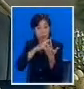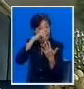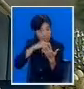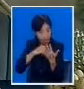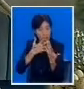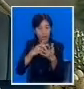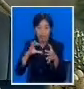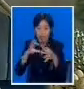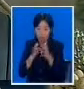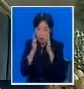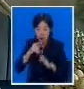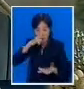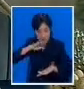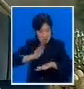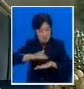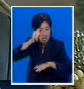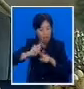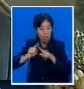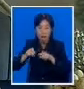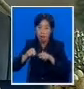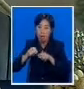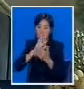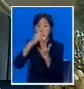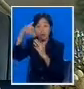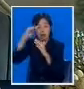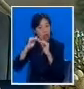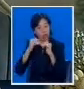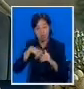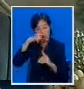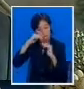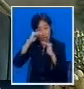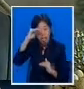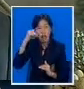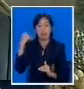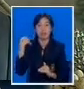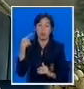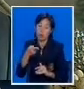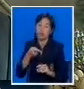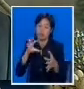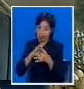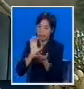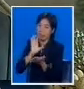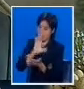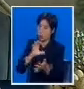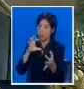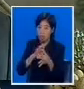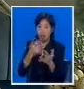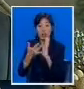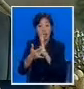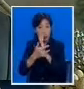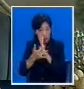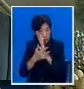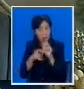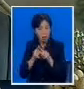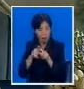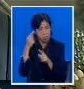ทักษะของคนของเราก็ยังต่ำ มากครับ นะครับอันนี้ก็ต้องมีการลงทุนนะครับเรื่องของเทคโนโลยีหลายๆเรื่องก็ต้องทำนะ